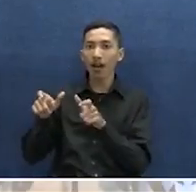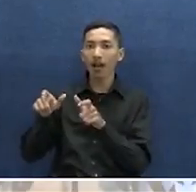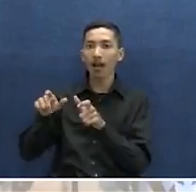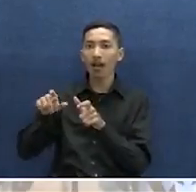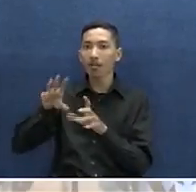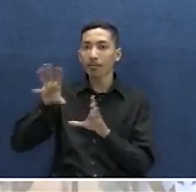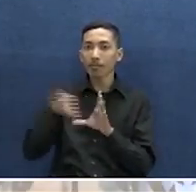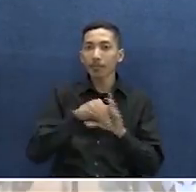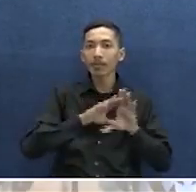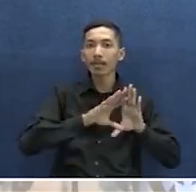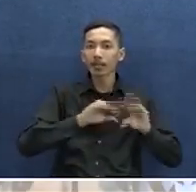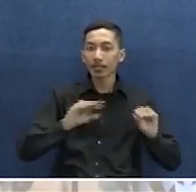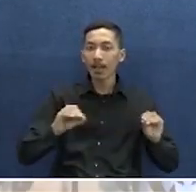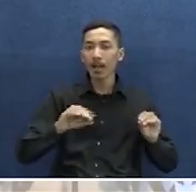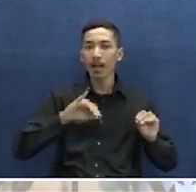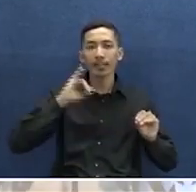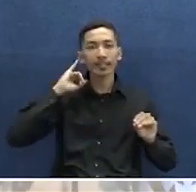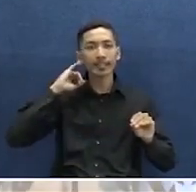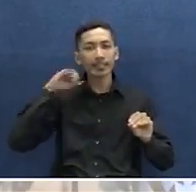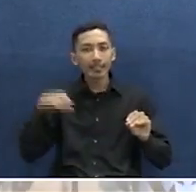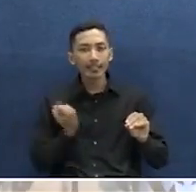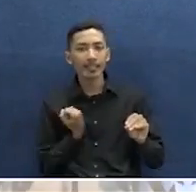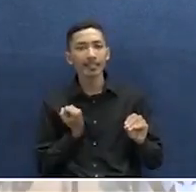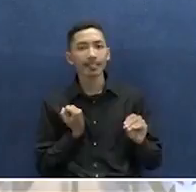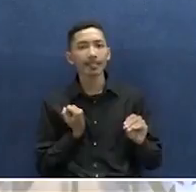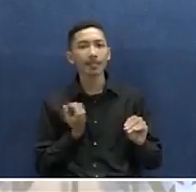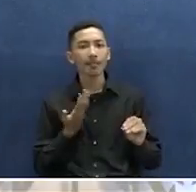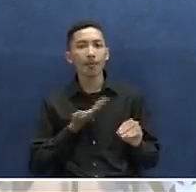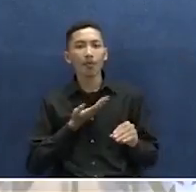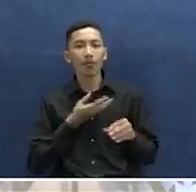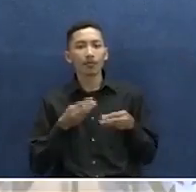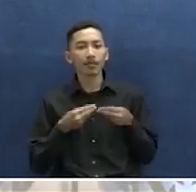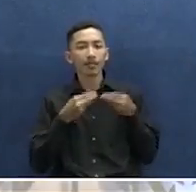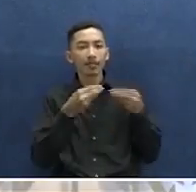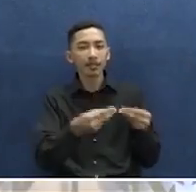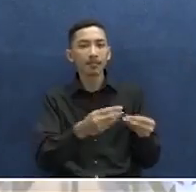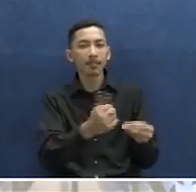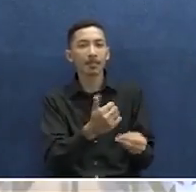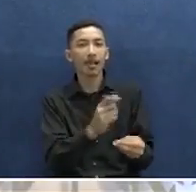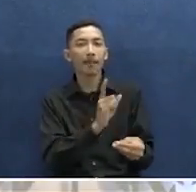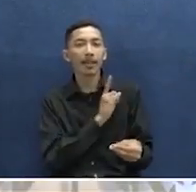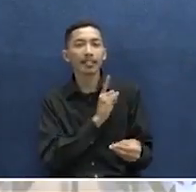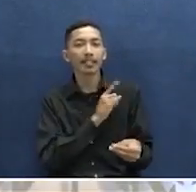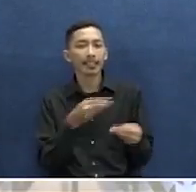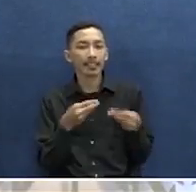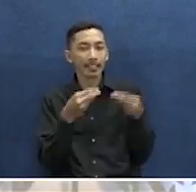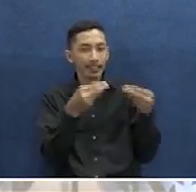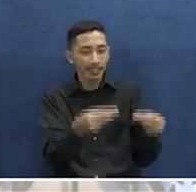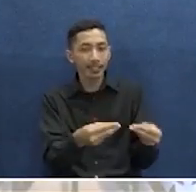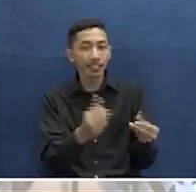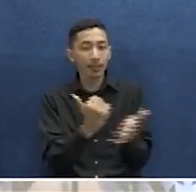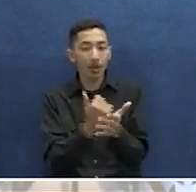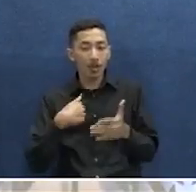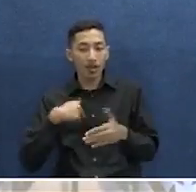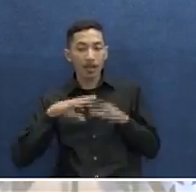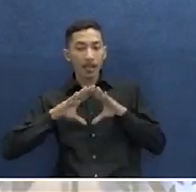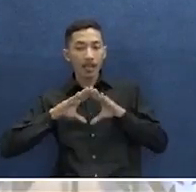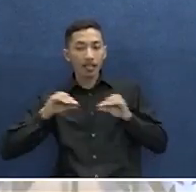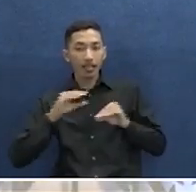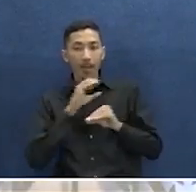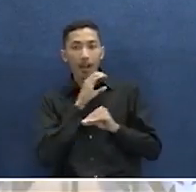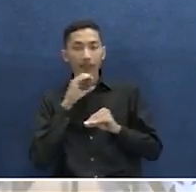anak-anaknya yang Hidup tergantung dari situ dan saya kepengen mereka punya kemandirian dan kebanggaan bahwa saya bekerja di sini karena